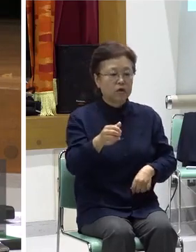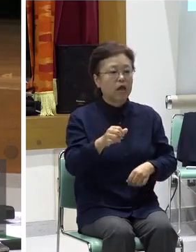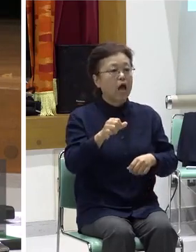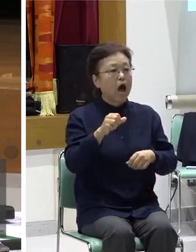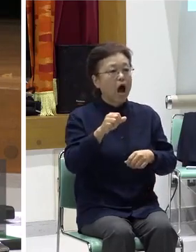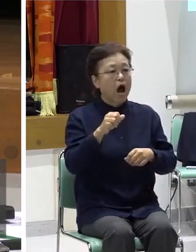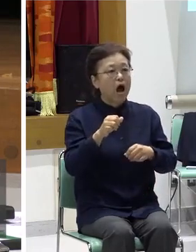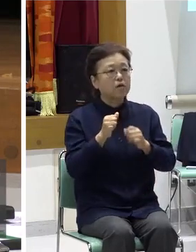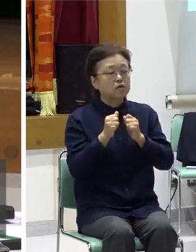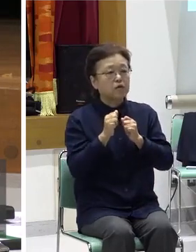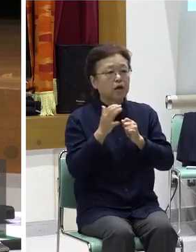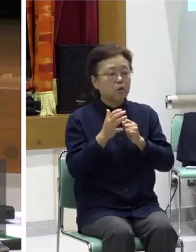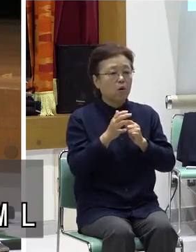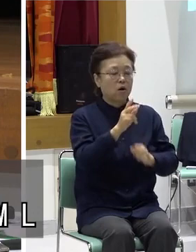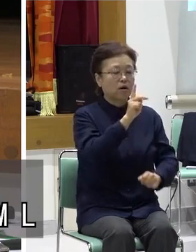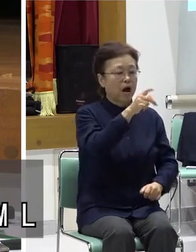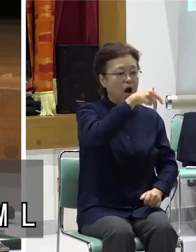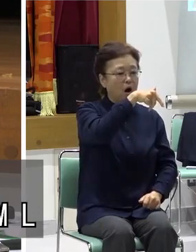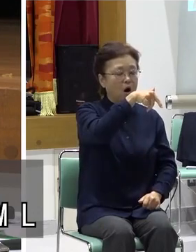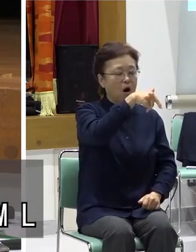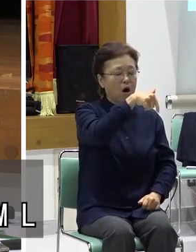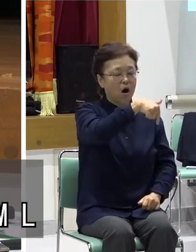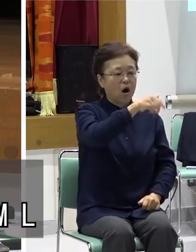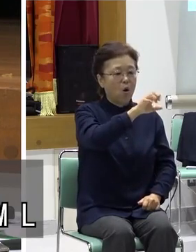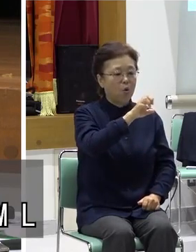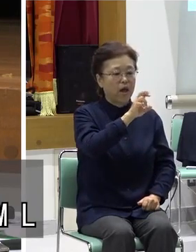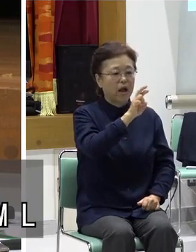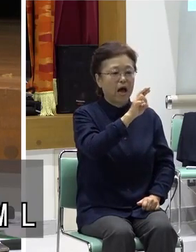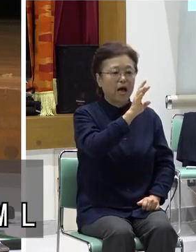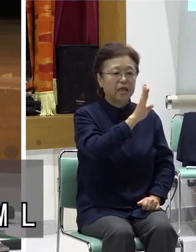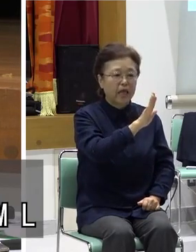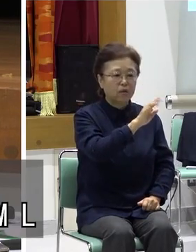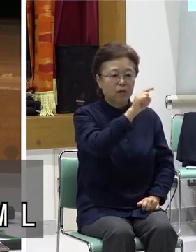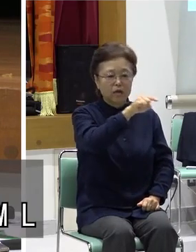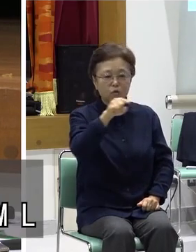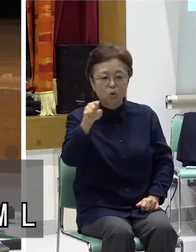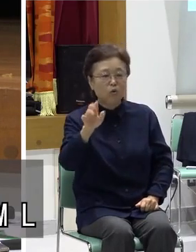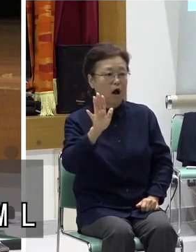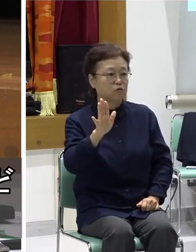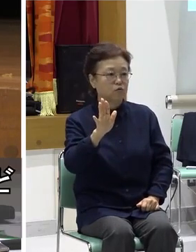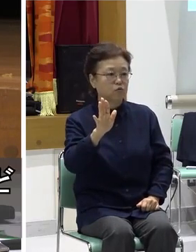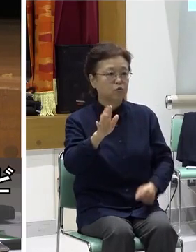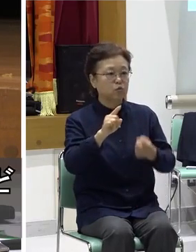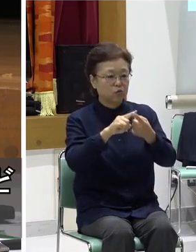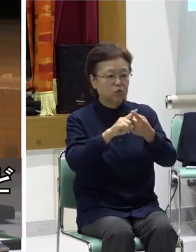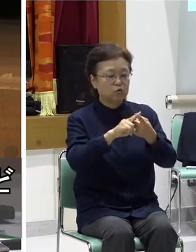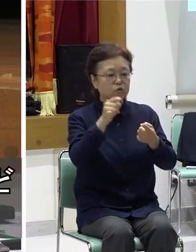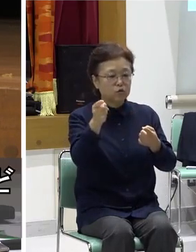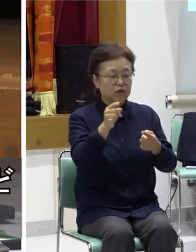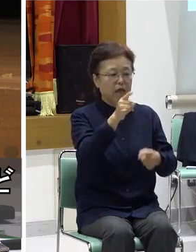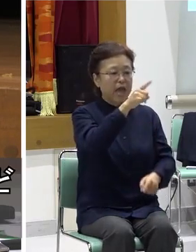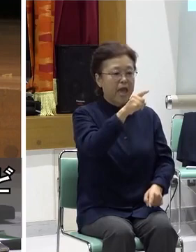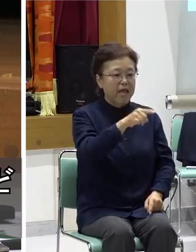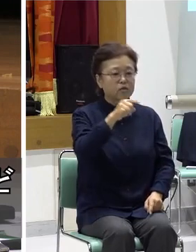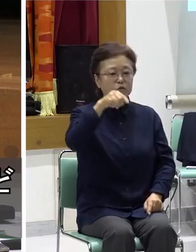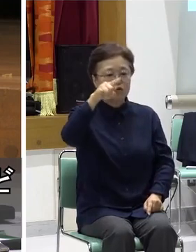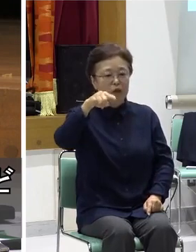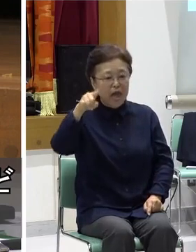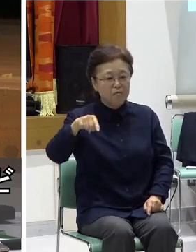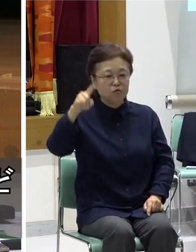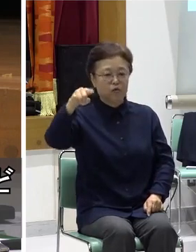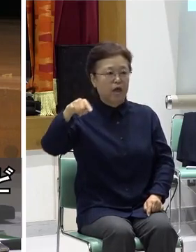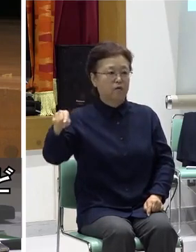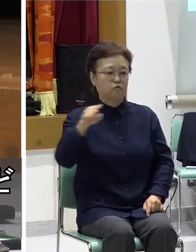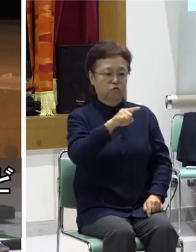とか言って出てきて、でそこからまた選んで、次何が出るんかなと思ったら S、M、L、最近ではメガとかいうのもありますけど、そ